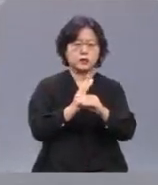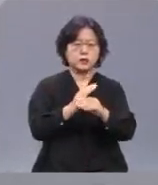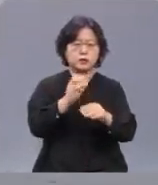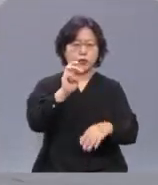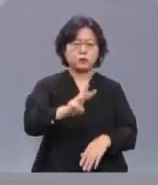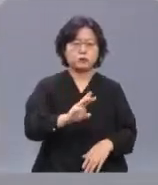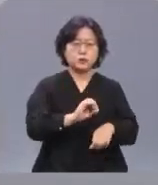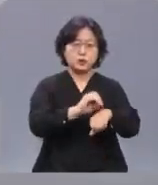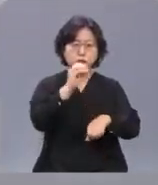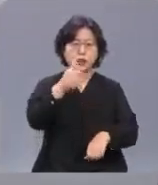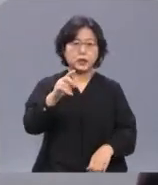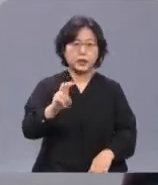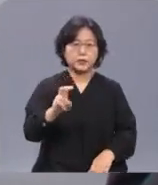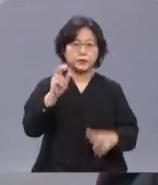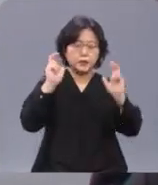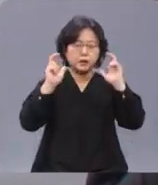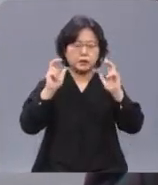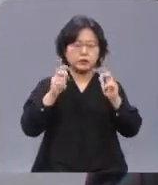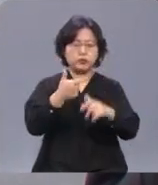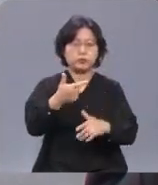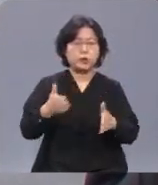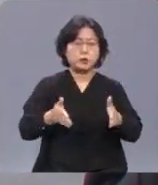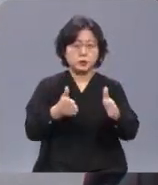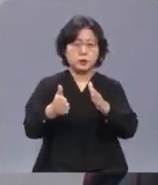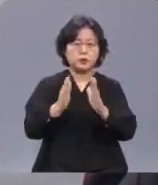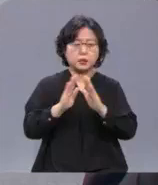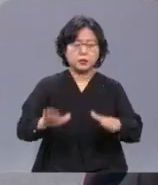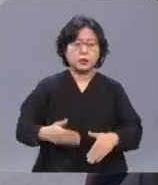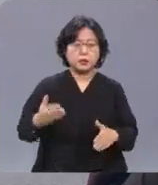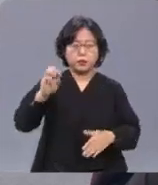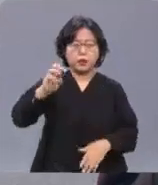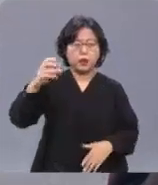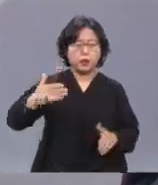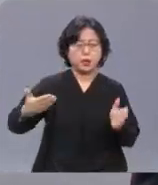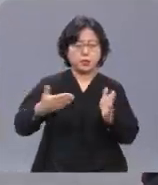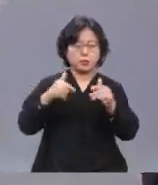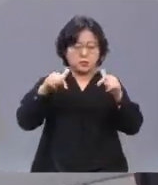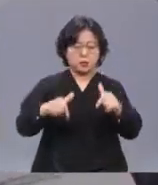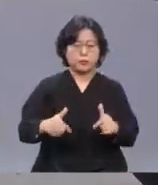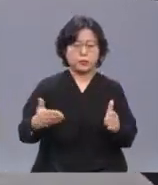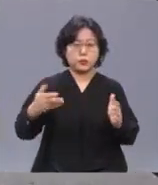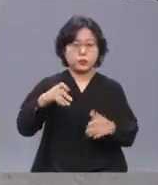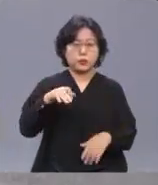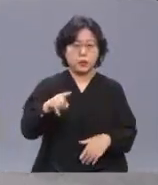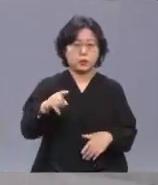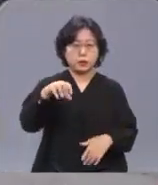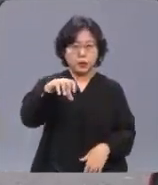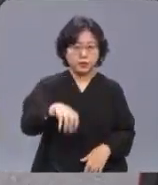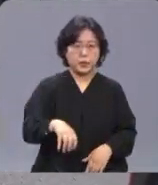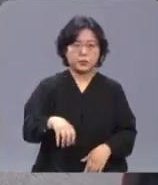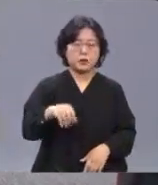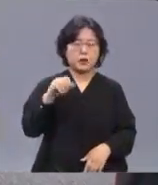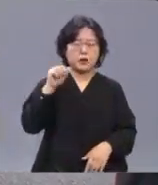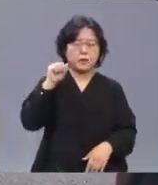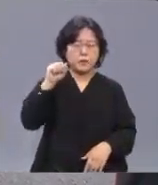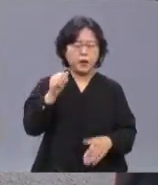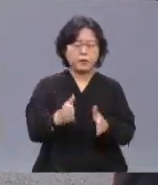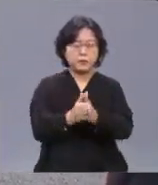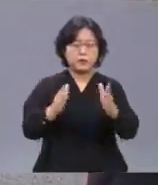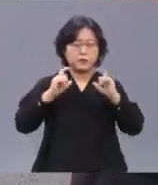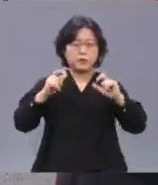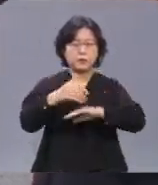오전 10시에 하남산단 6번로에서, 전남은 광양항 서부 컨테이너 터미널 앞에서 파업 출정식을 열